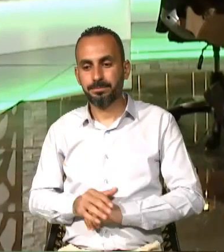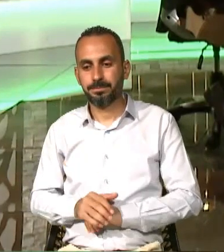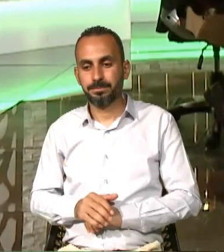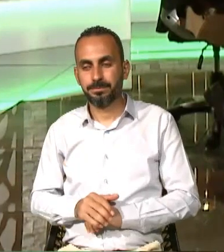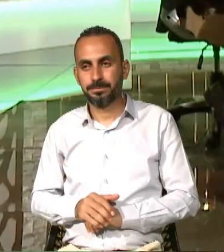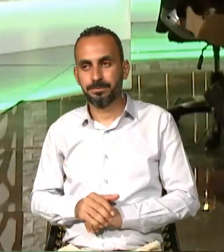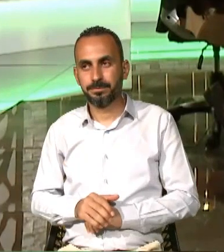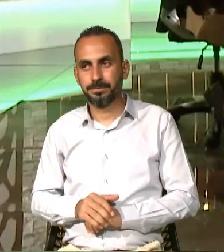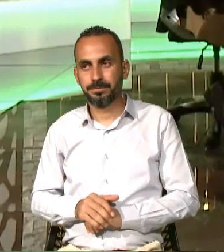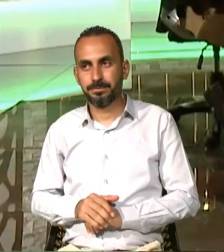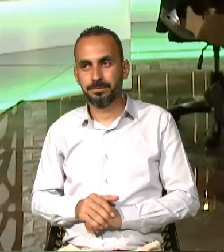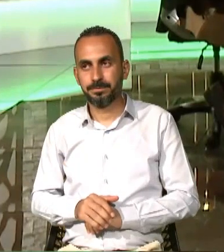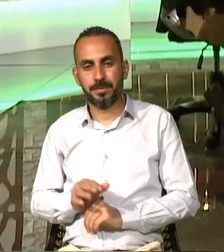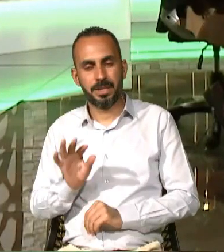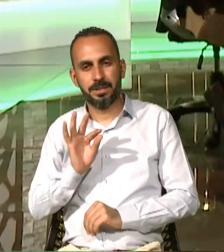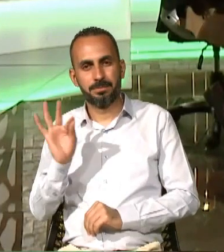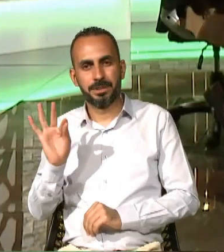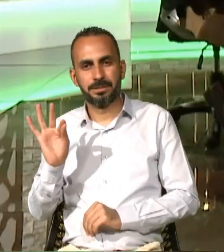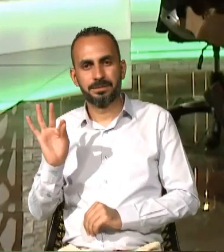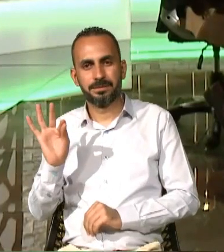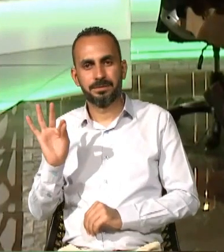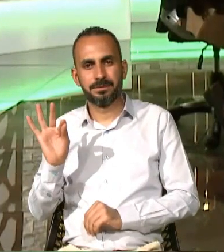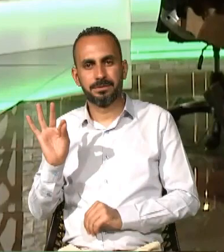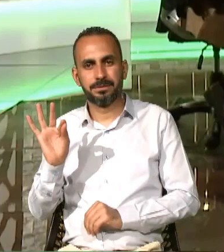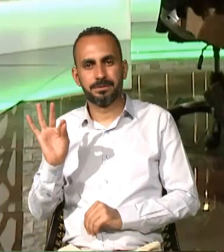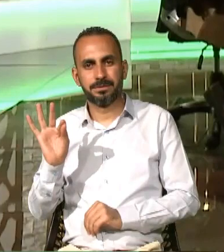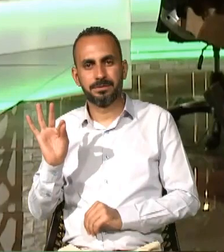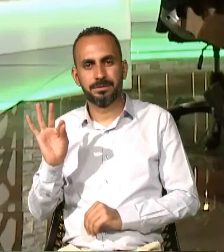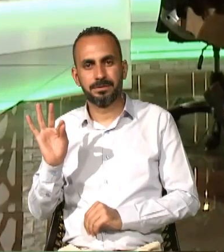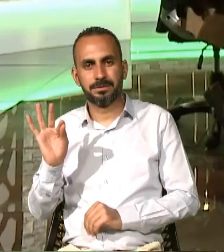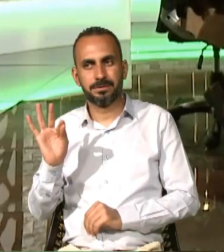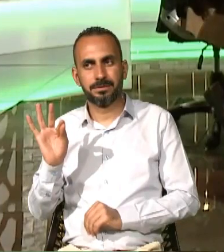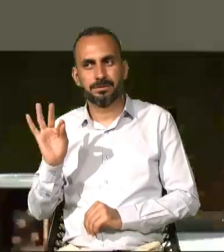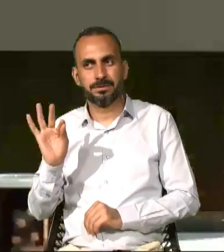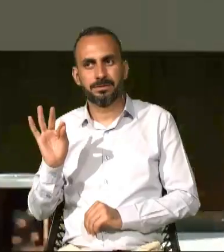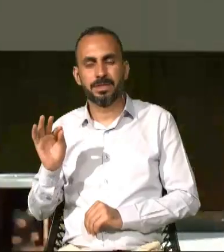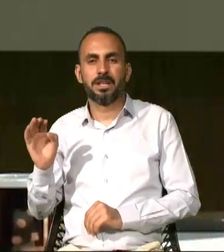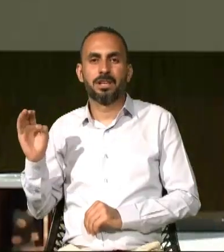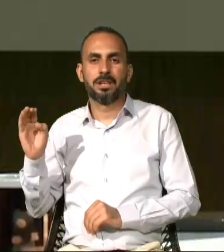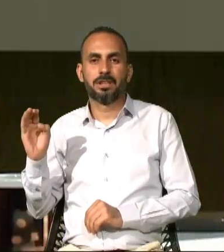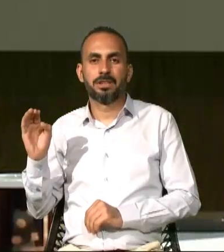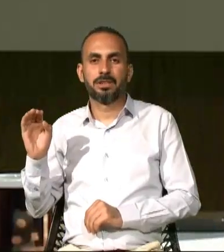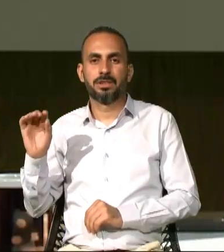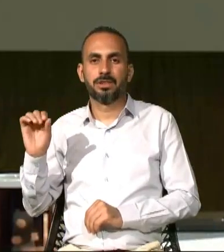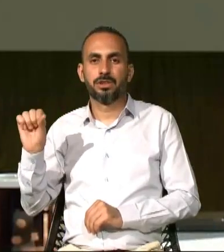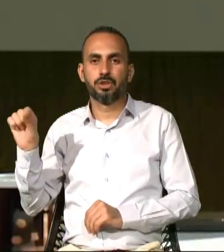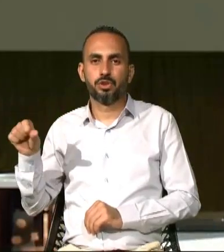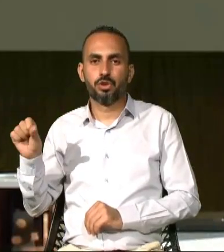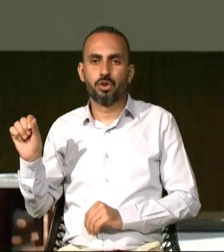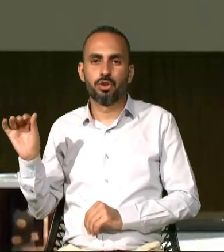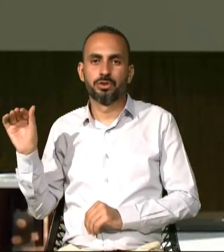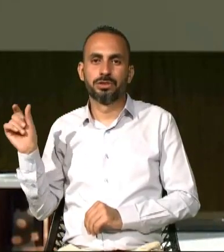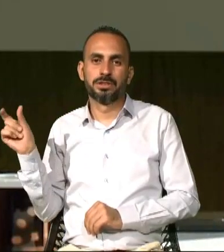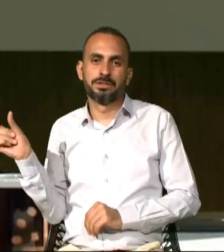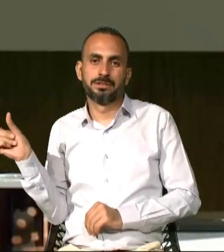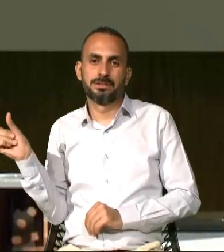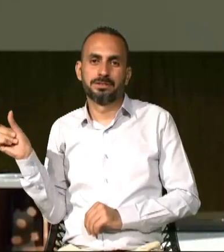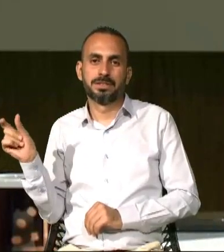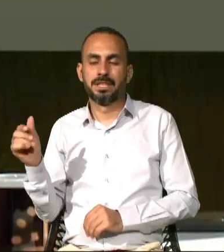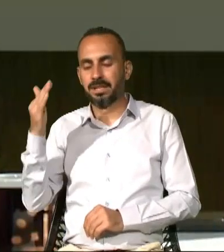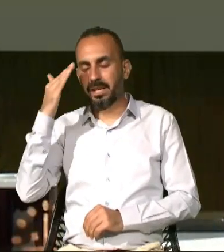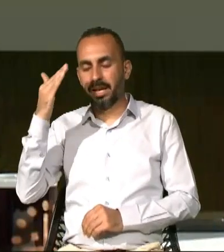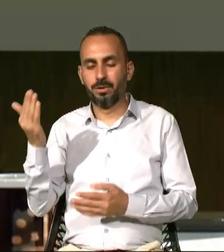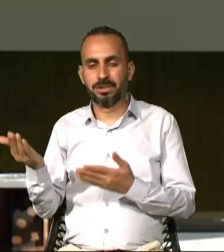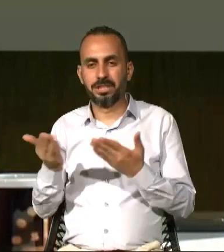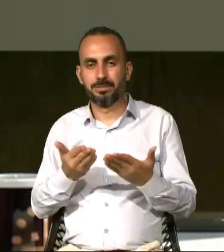الو. مين معايا؟ جون. اتفضل يا اخي جون، اتفضل. ازيك حضرتك سيدي؟ اهلا وسهلا